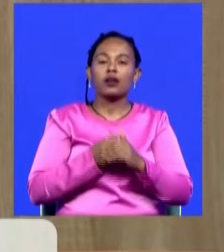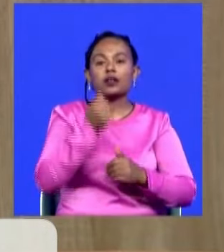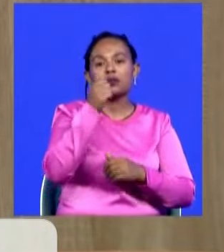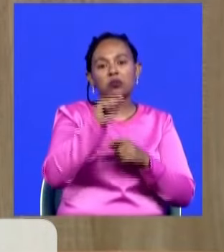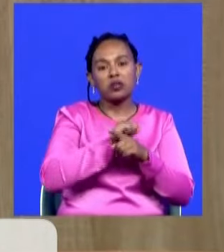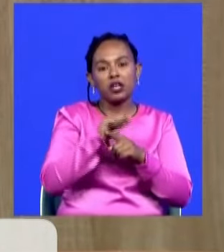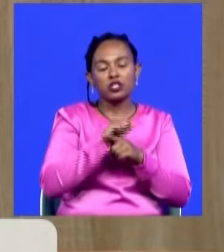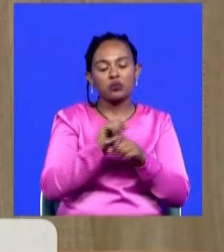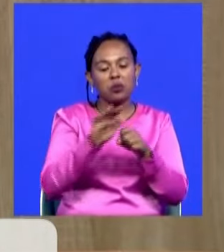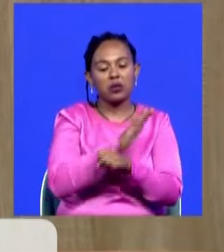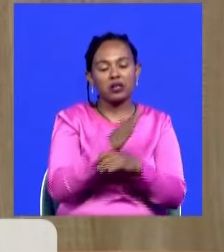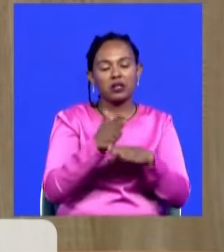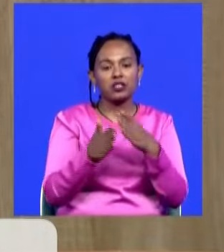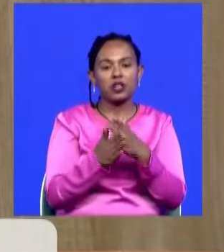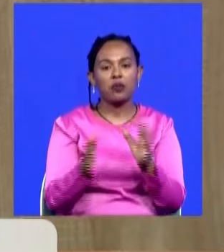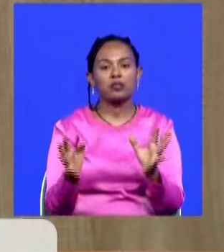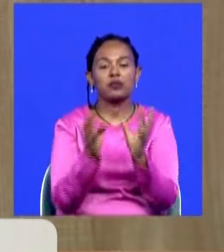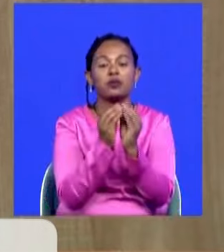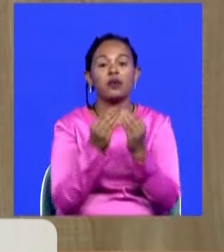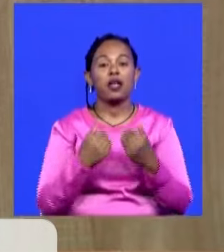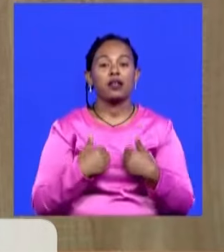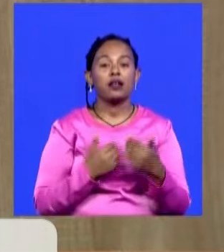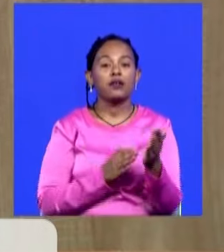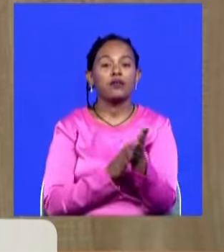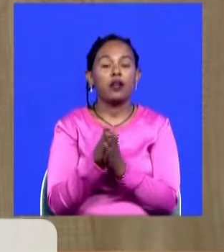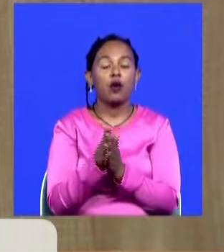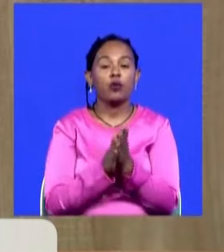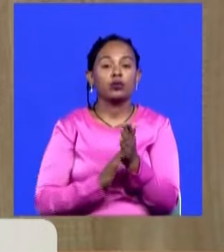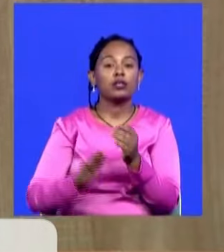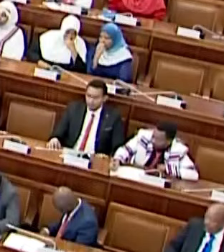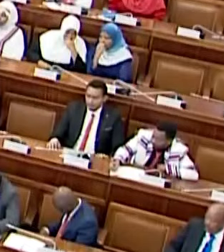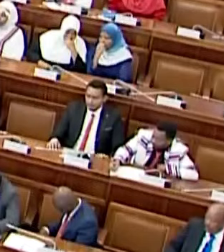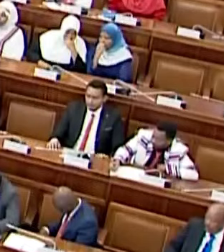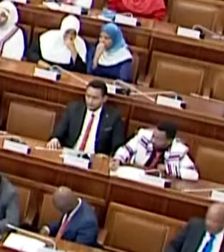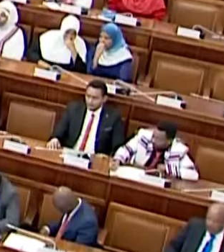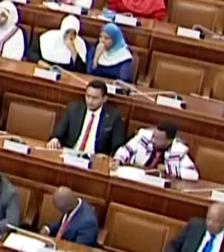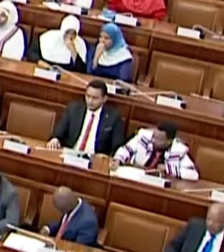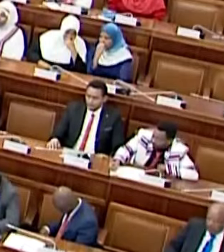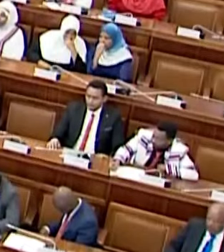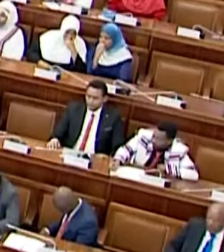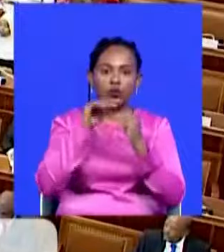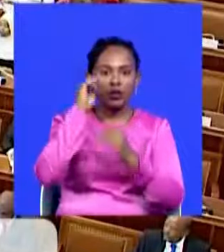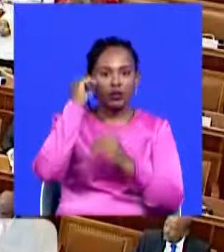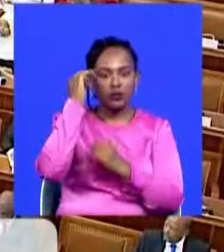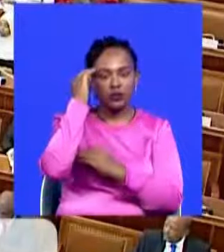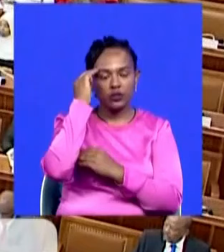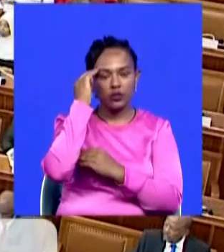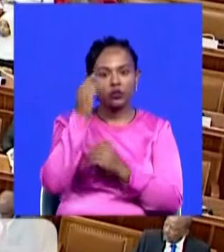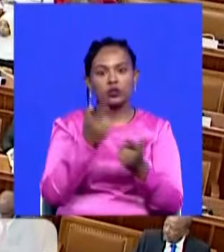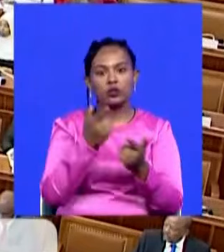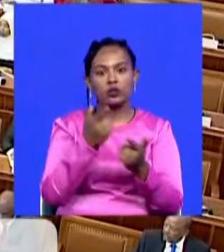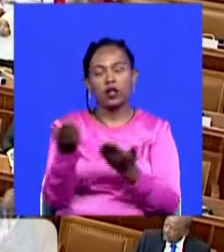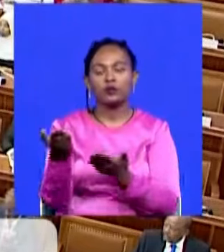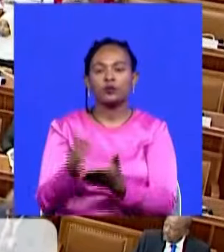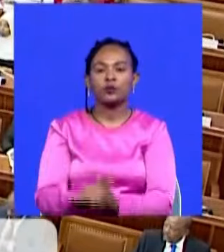በበቂ ደረጃ ገቢ ለመሰብሰብ ያለንን ፍላጎት እንዳናሟላ ጋሬጣ ሆኗል። 40 በመቶ የፋብሪካ ምርቶችን